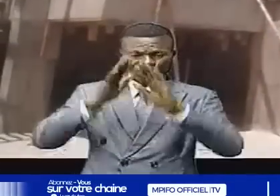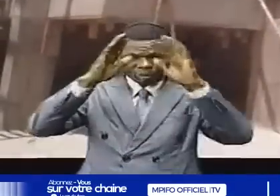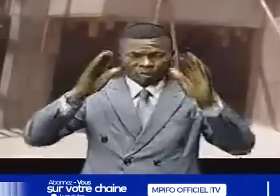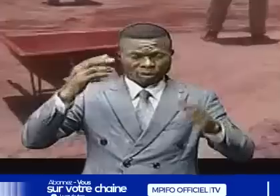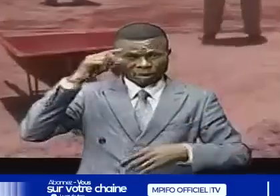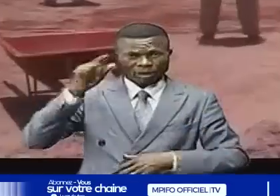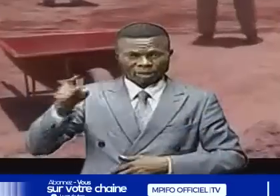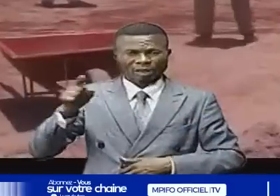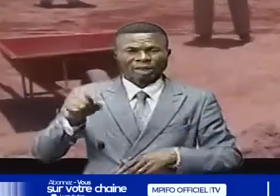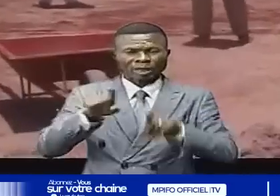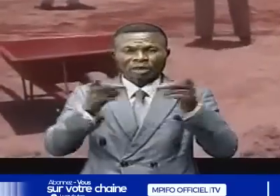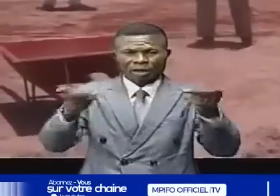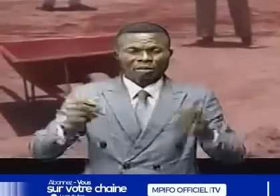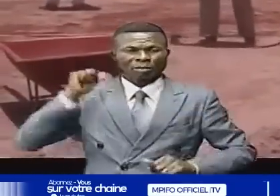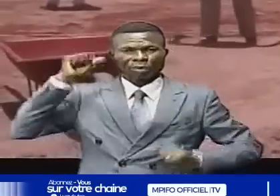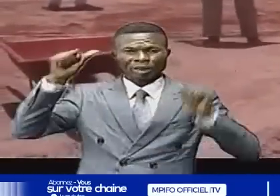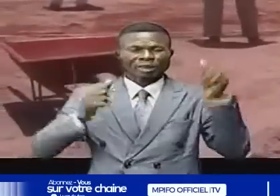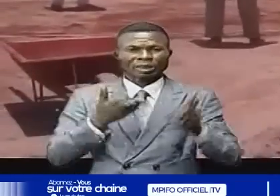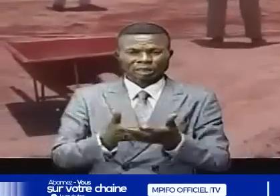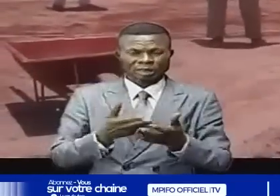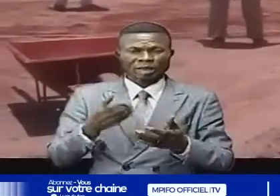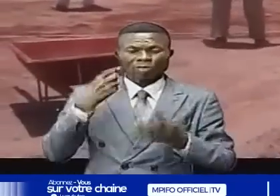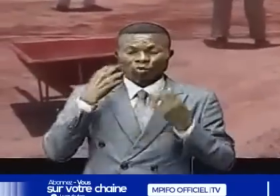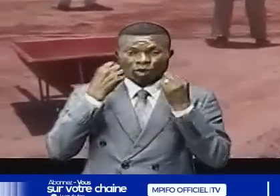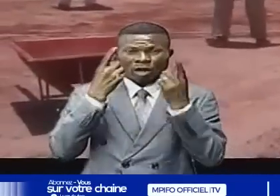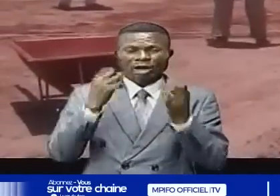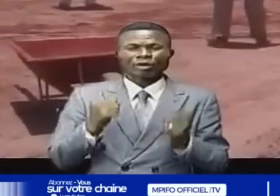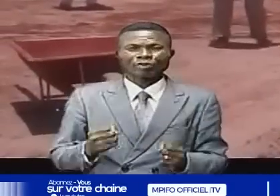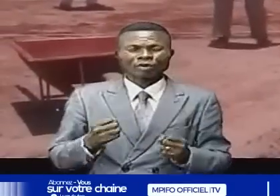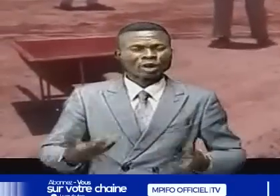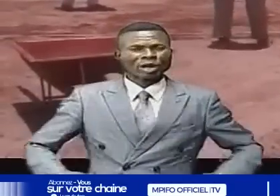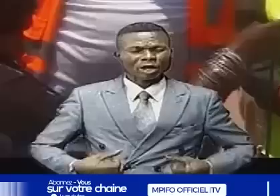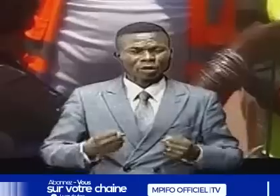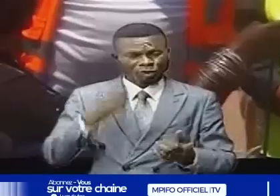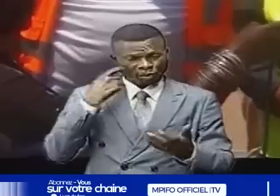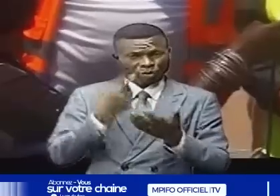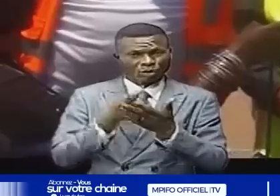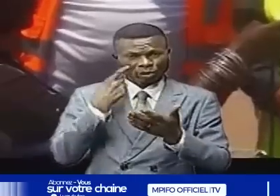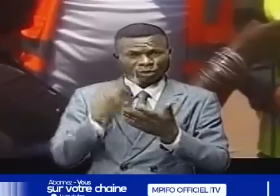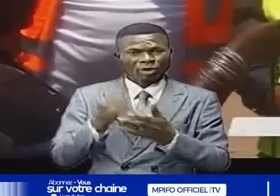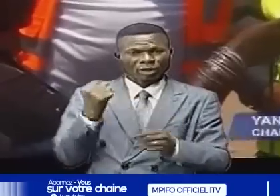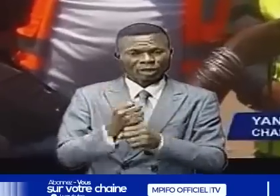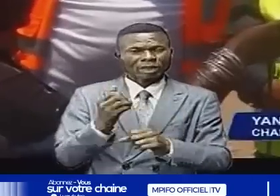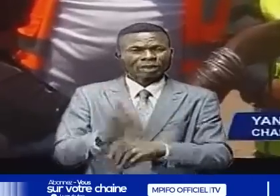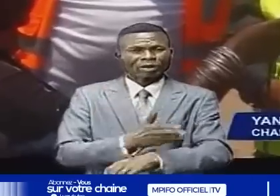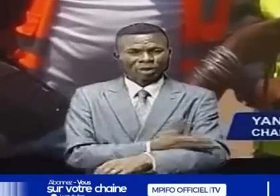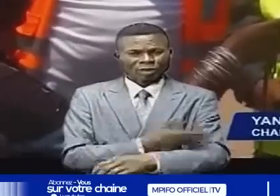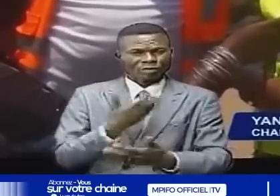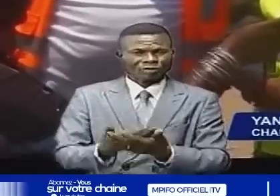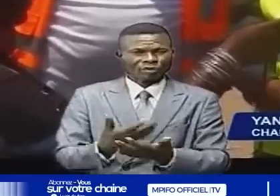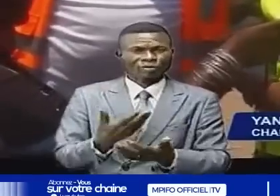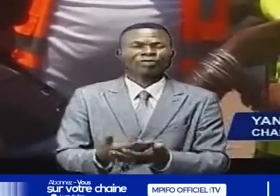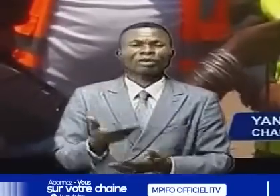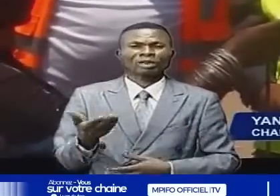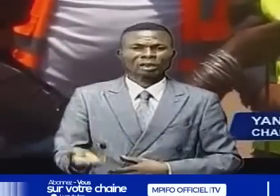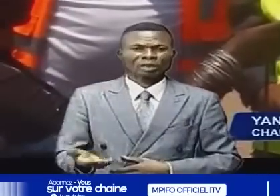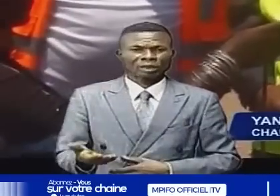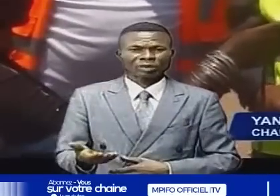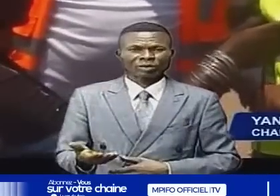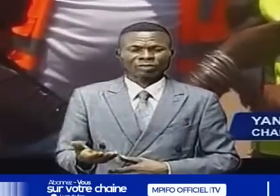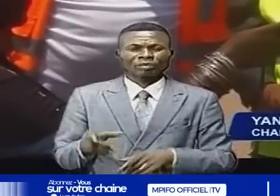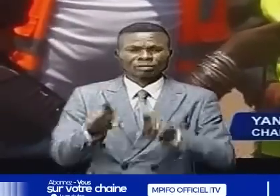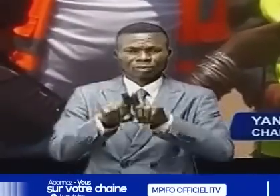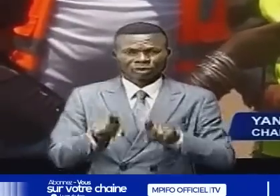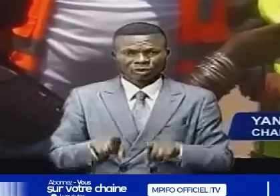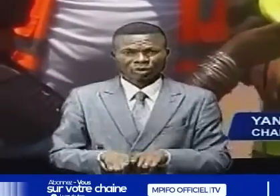amphithéâtres aussi également. Donc je suis très ravi de constater que les travaux avancent dans un pas de géant. Et